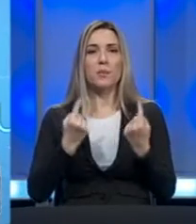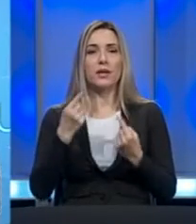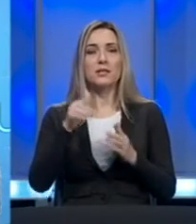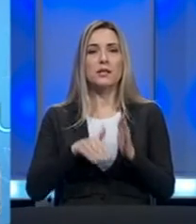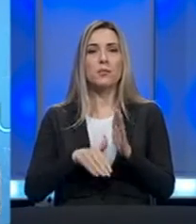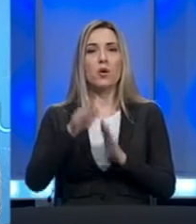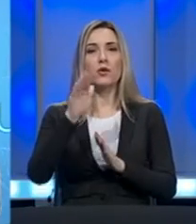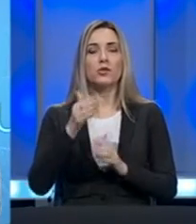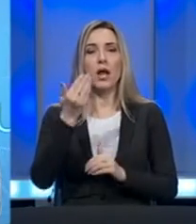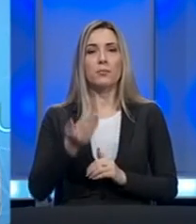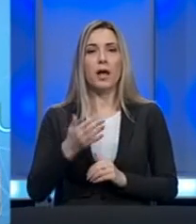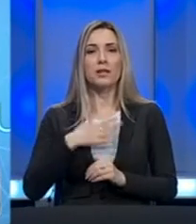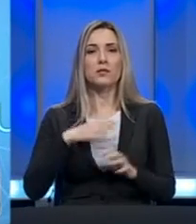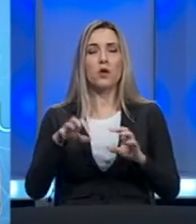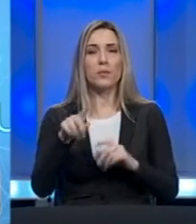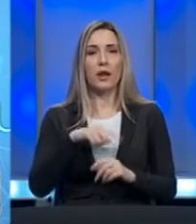plate svojim radnicima.